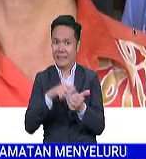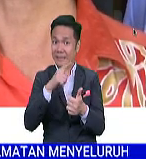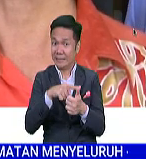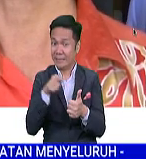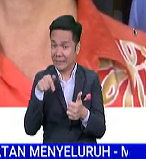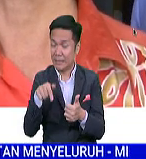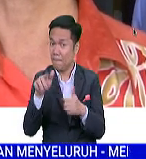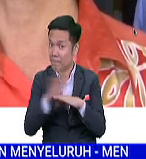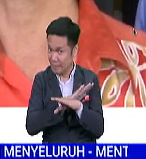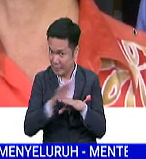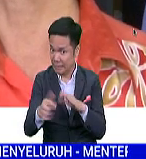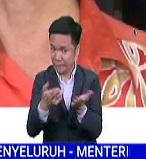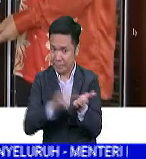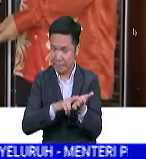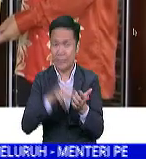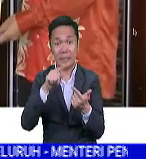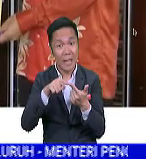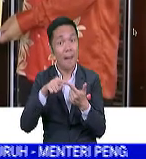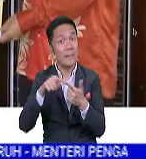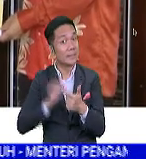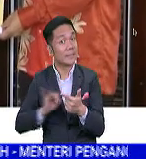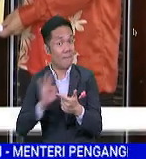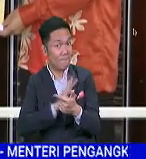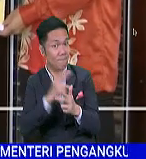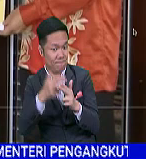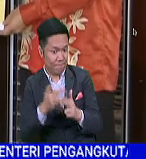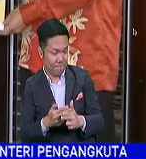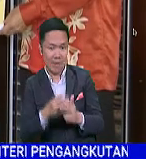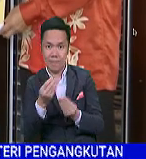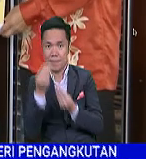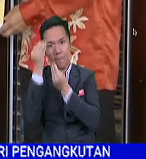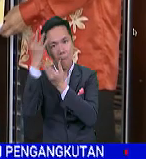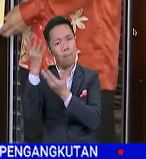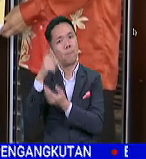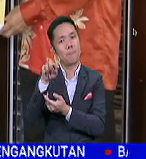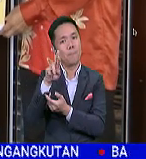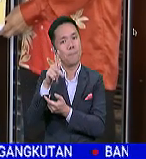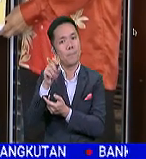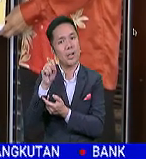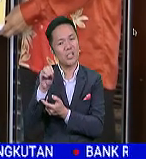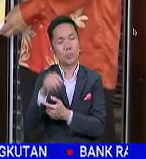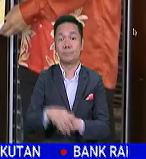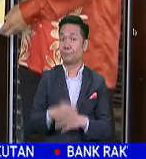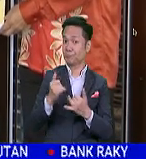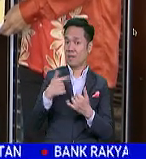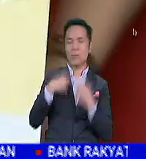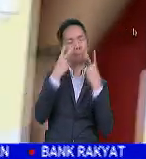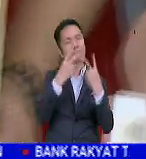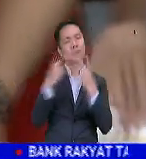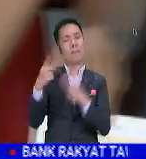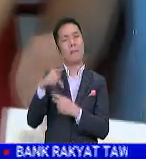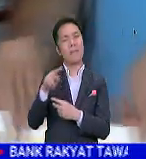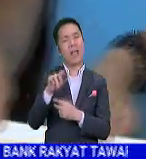fotogenik Mike kepada untuk itu ia berkata demikian ketika program lawatan pakai suprihatin VPN